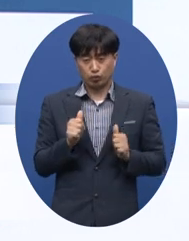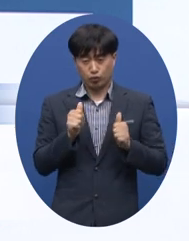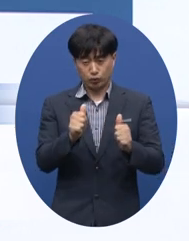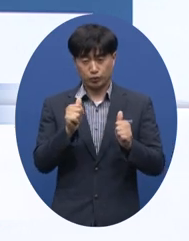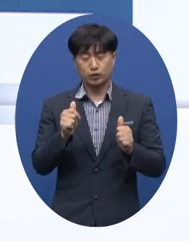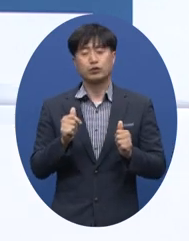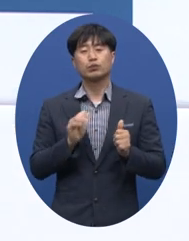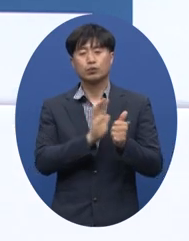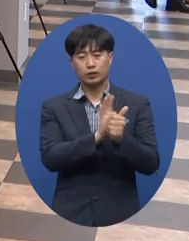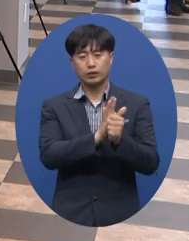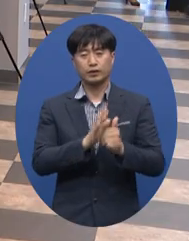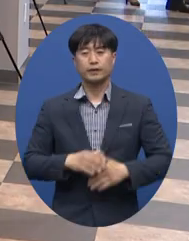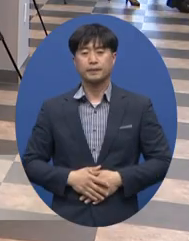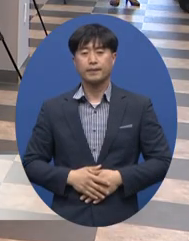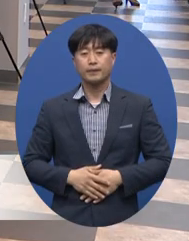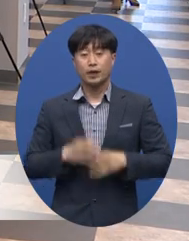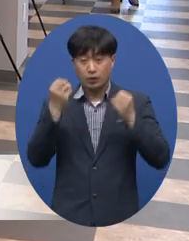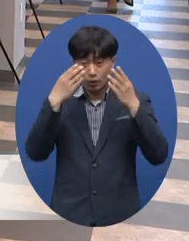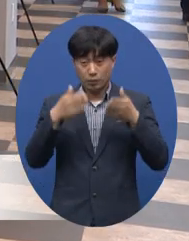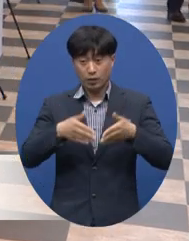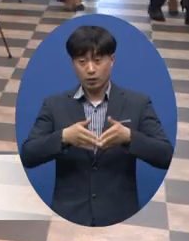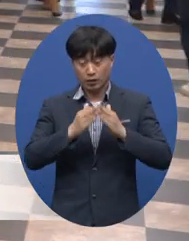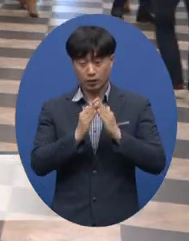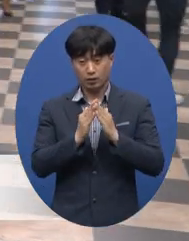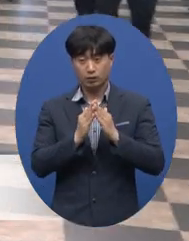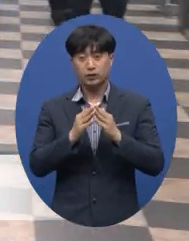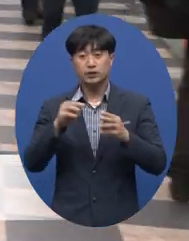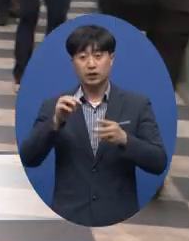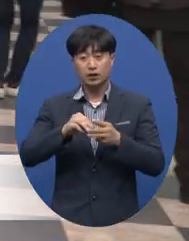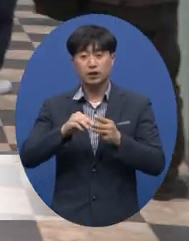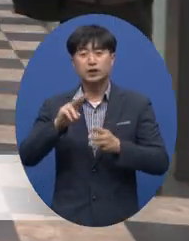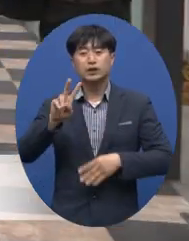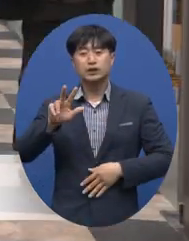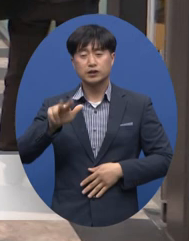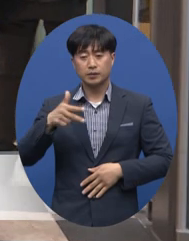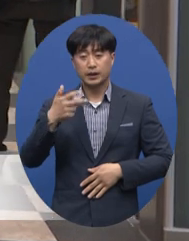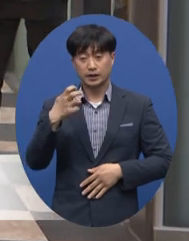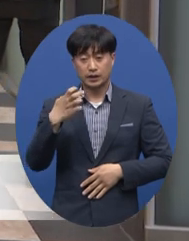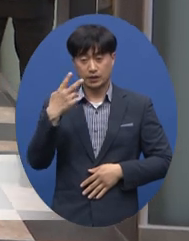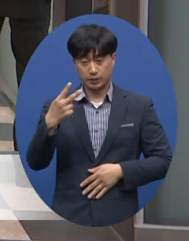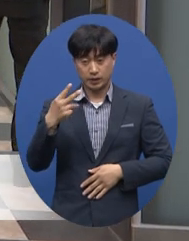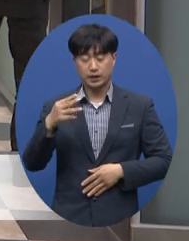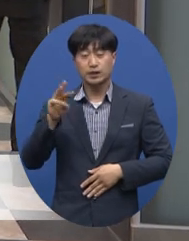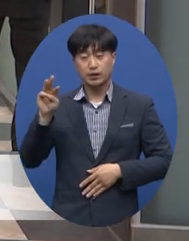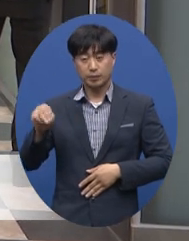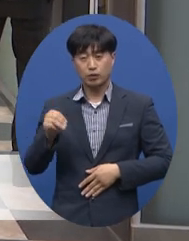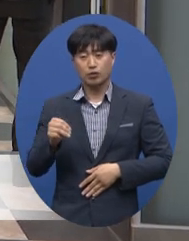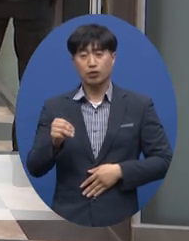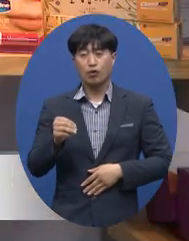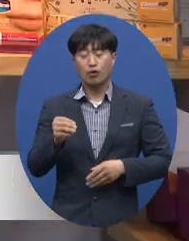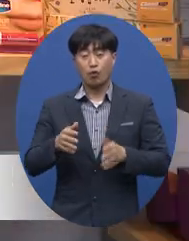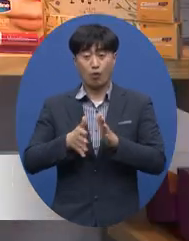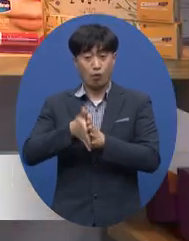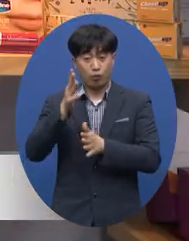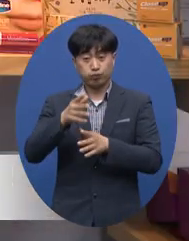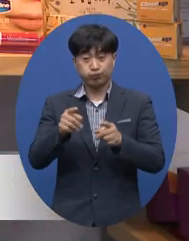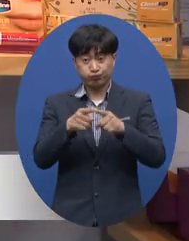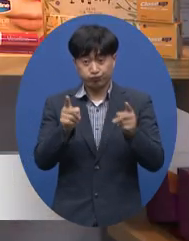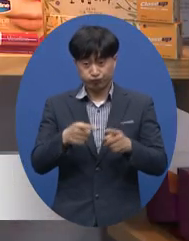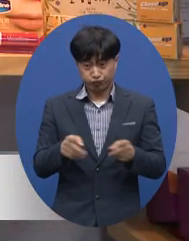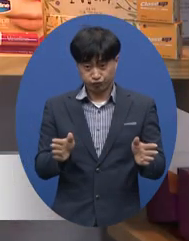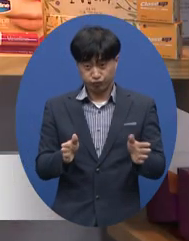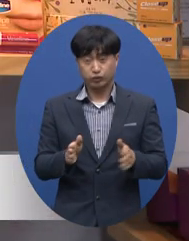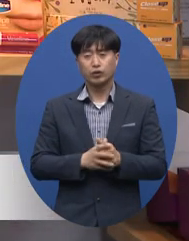열심히 관심 갖도록 하겠습니다. 새 단장을 마친 센터는 742제곱미터로 건물 2개 층에 각각 교육장과 회의실